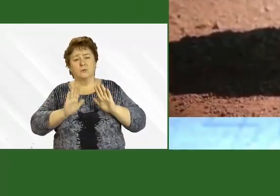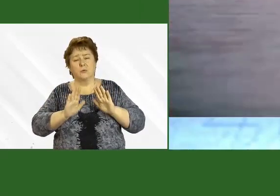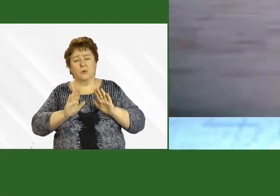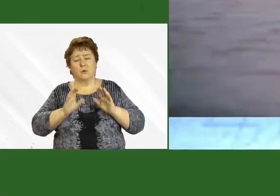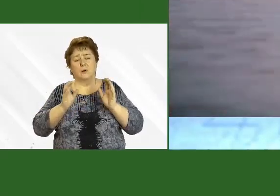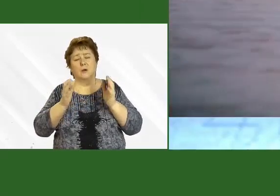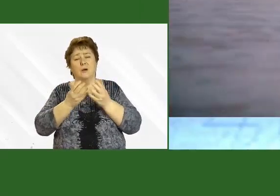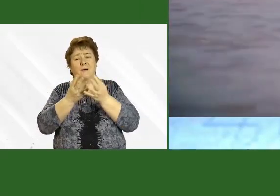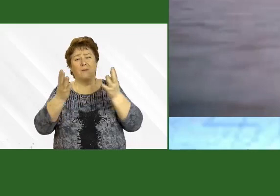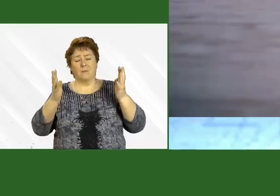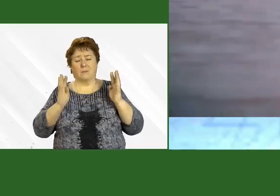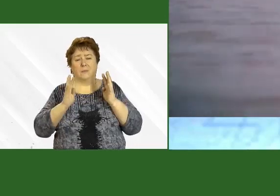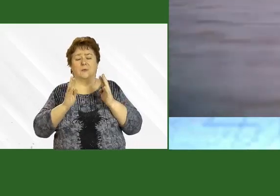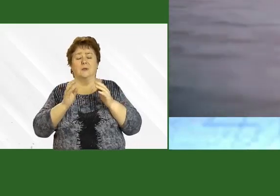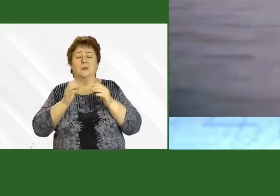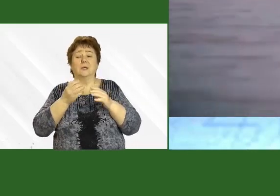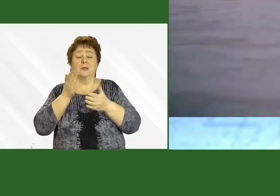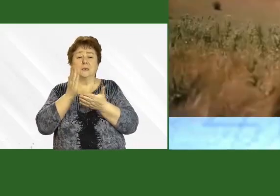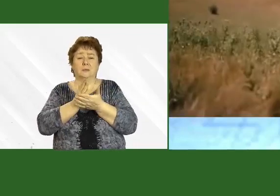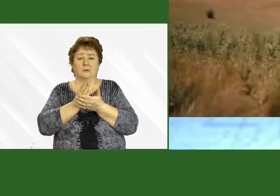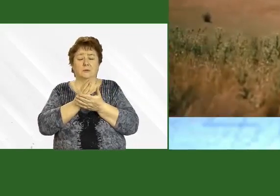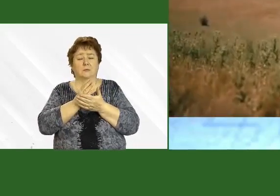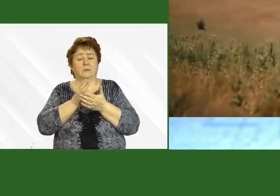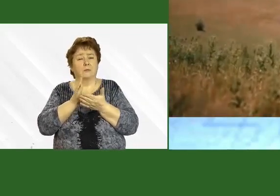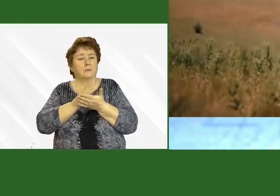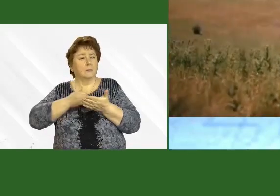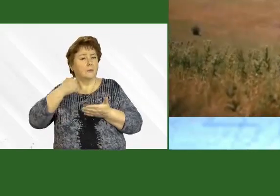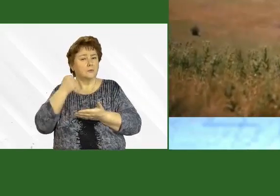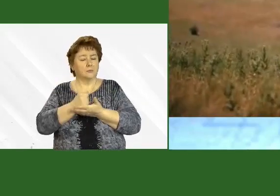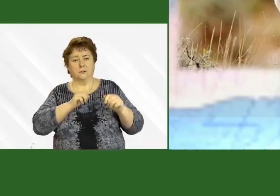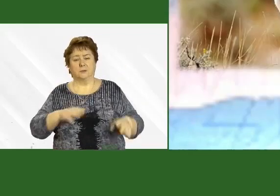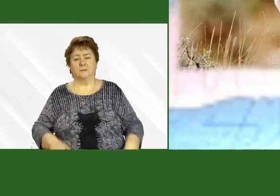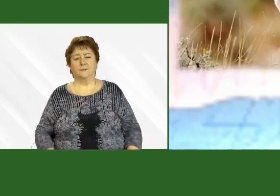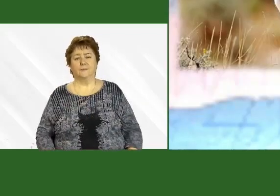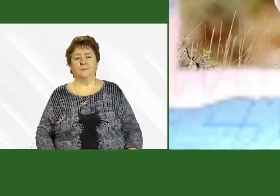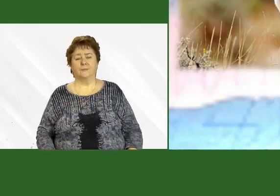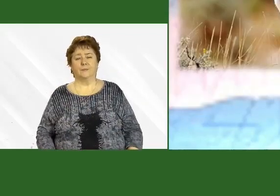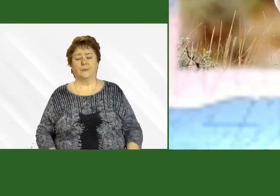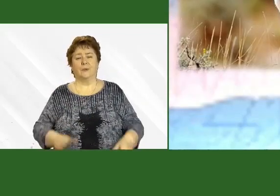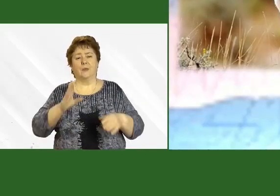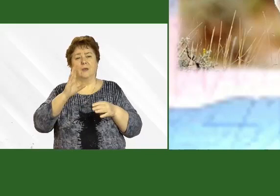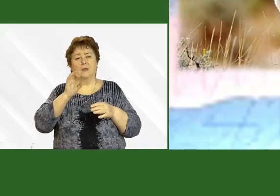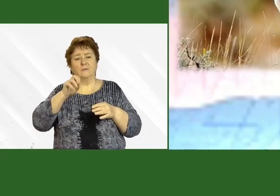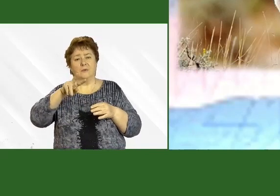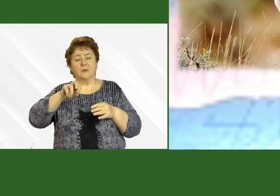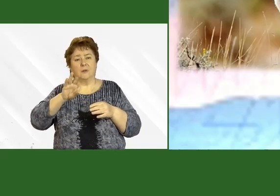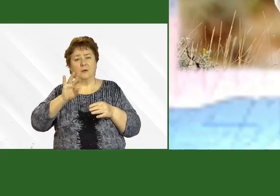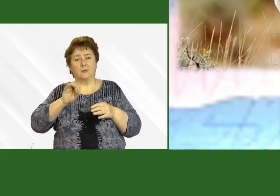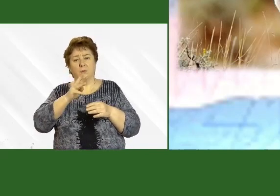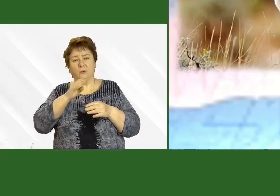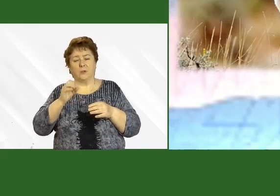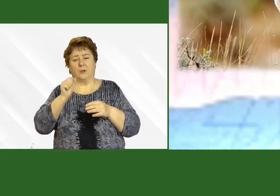в заповедниках и находится под строгой охраной вела рокки и антилопы